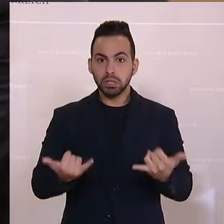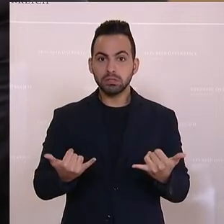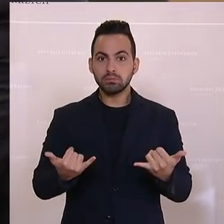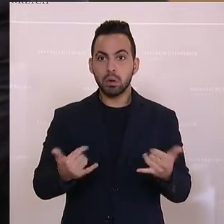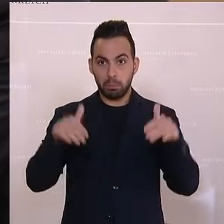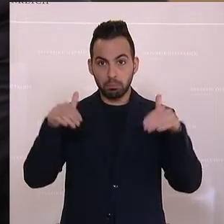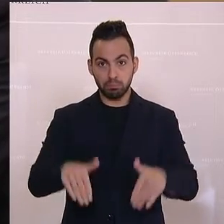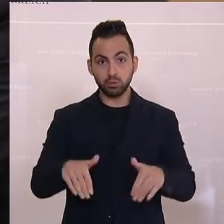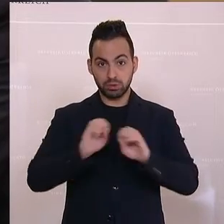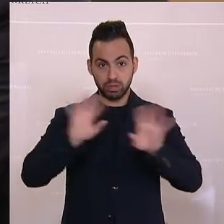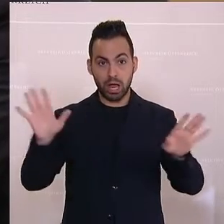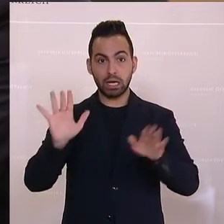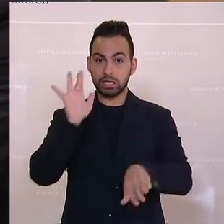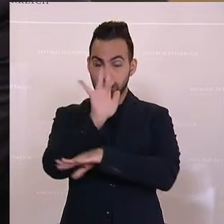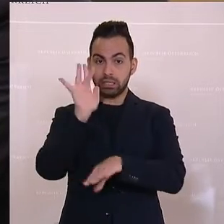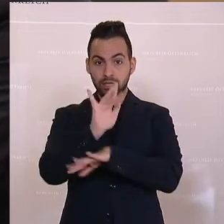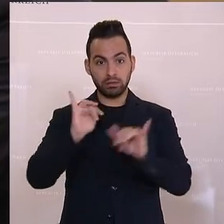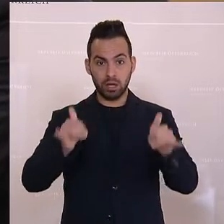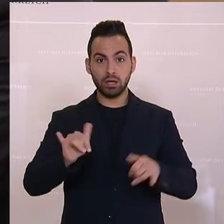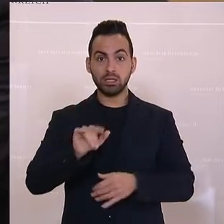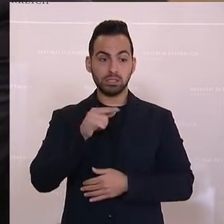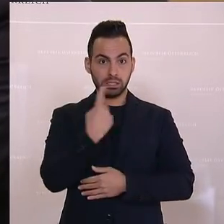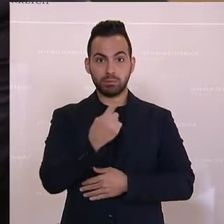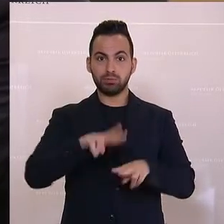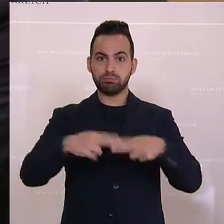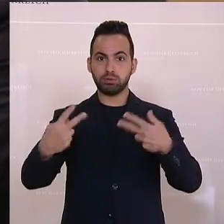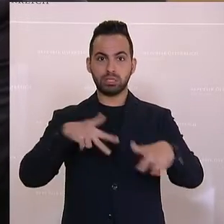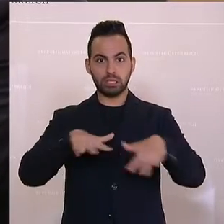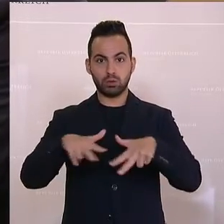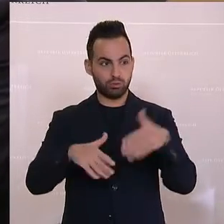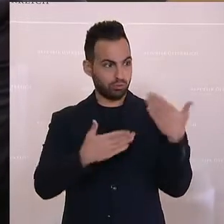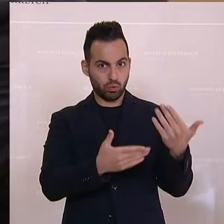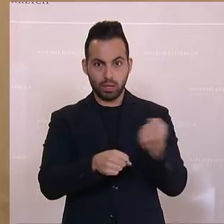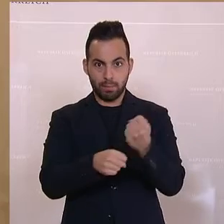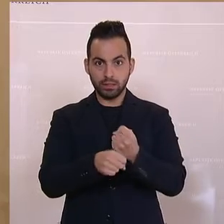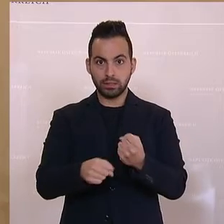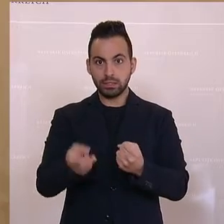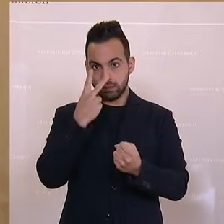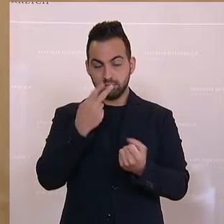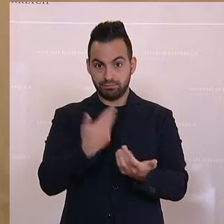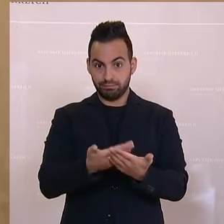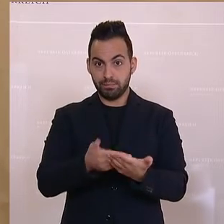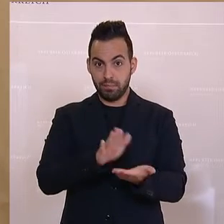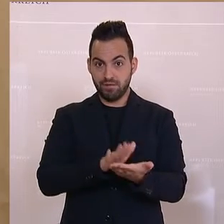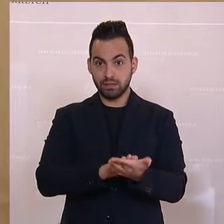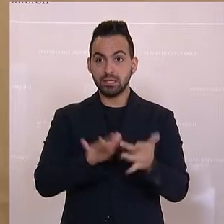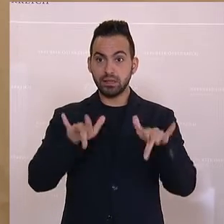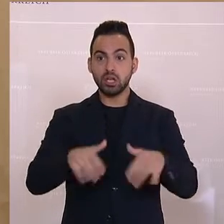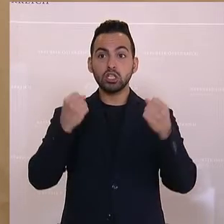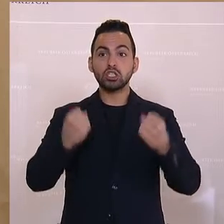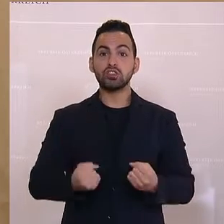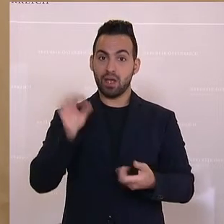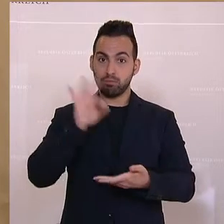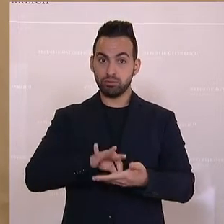da muss man auch Kritik üben, weil das, was Sie als Bundesregierung hier gemacht haben, das zeigt schon auch davon, dass Sie in Wahrheit eine